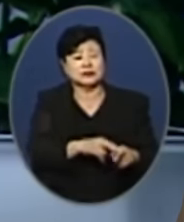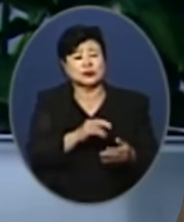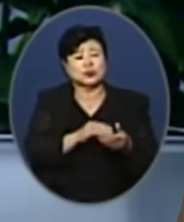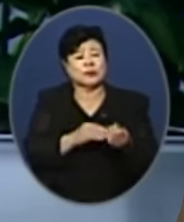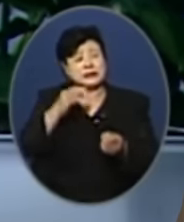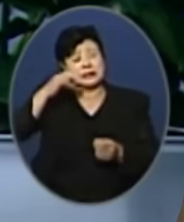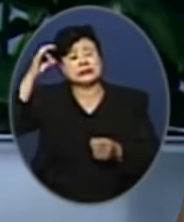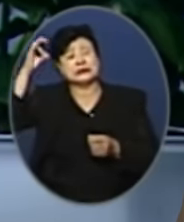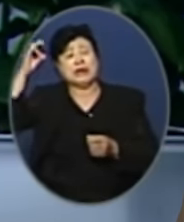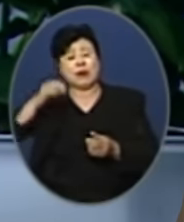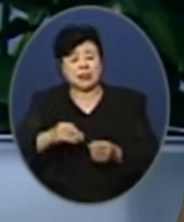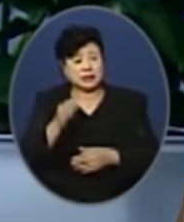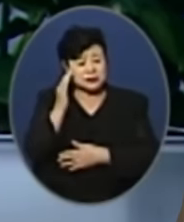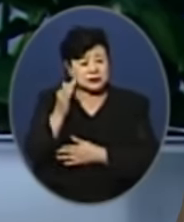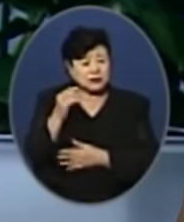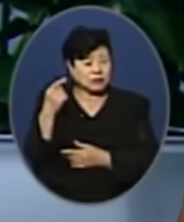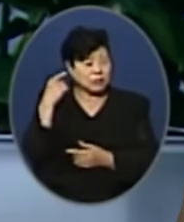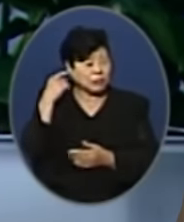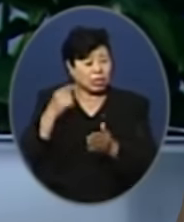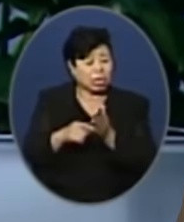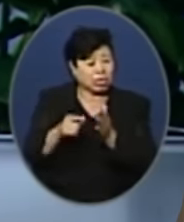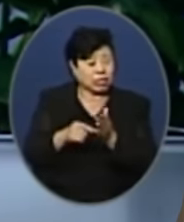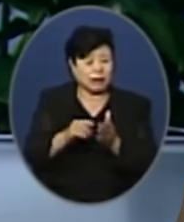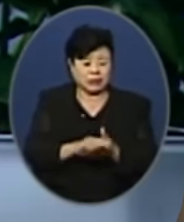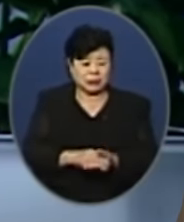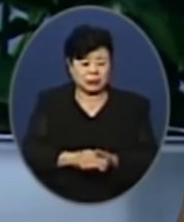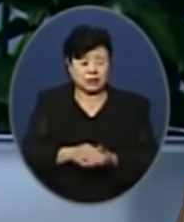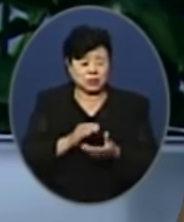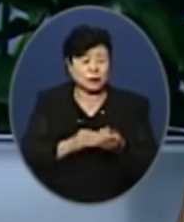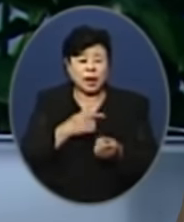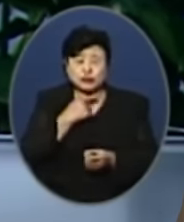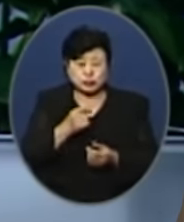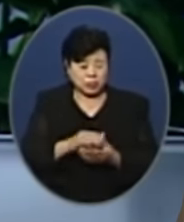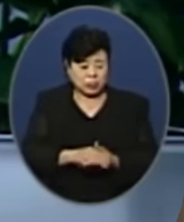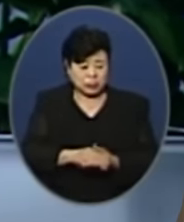도박만 생각하지 설교는 귀에 하나도 안 들어오고 난